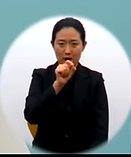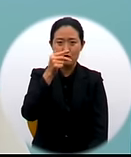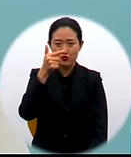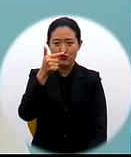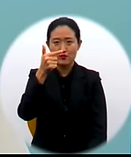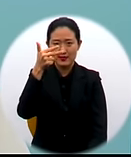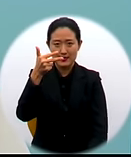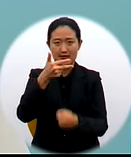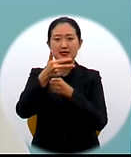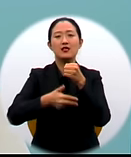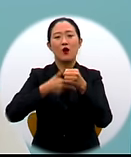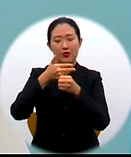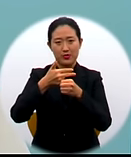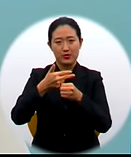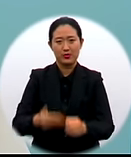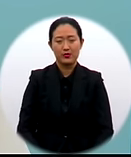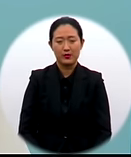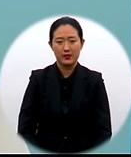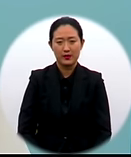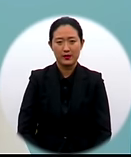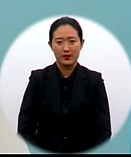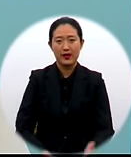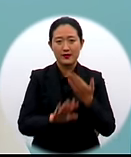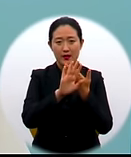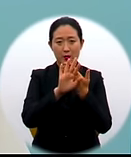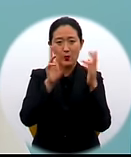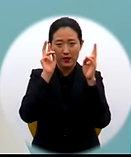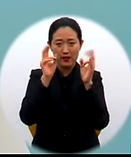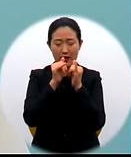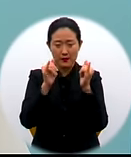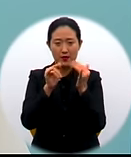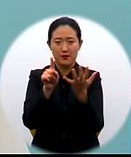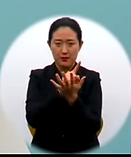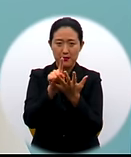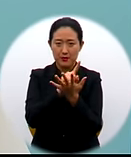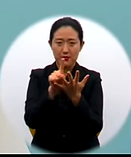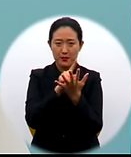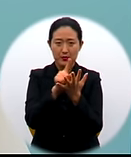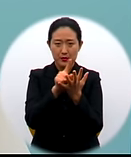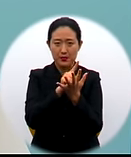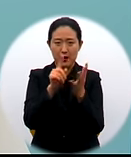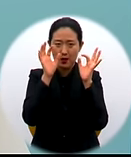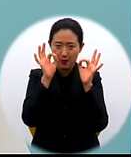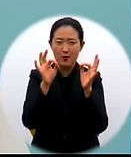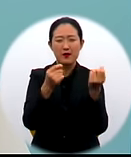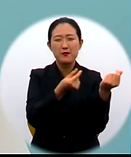제가 업계에 계신 다른 분들을 만나보면 다른 채용 사이트, 다른 플랫폼 사이트에 계시는 분들도 동일하게 이야기합니다.